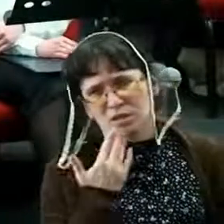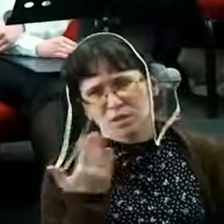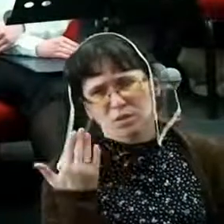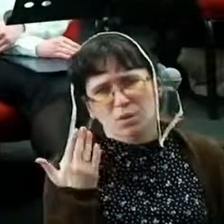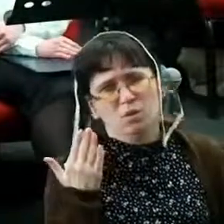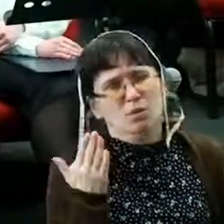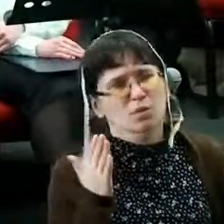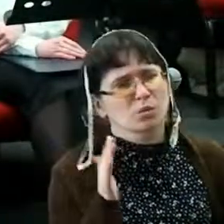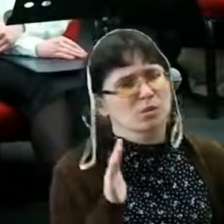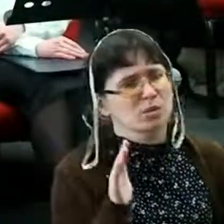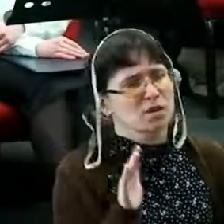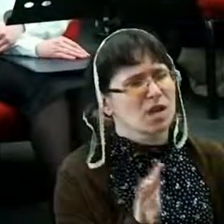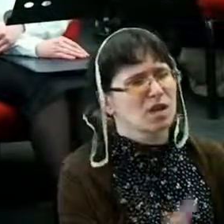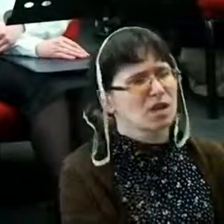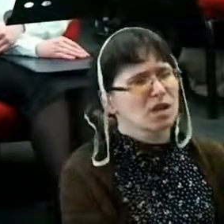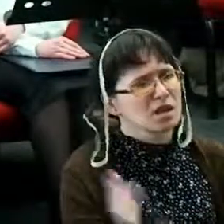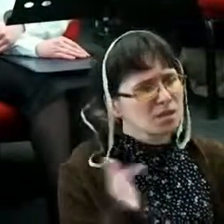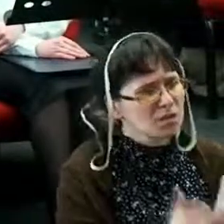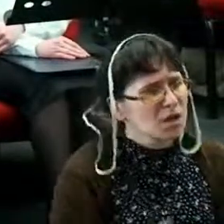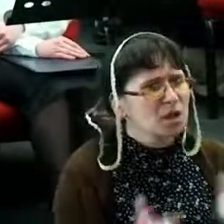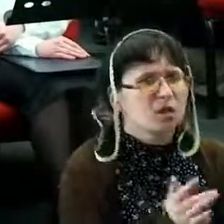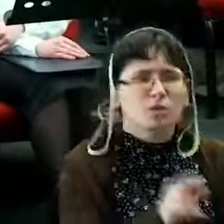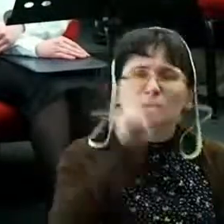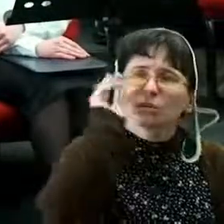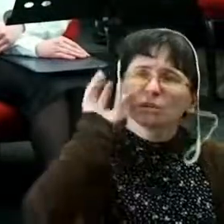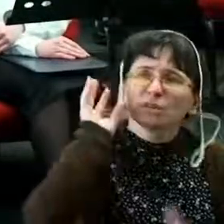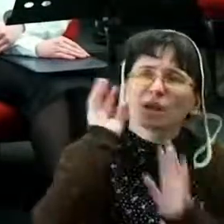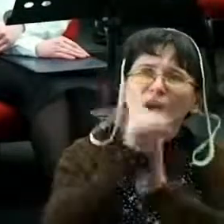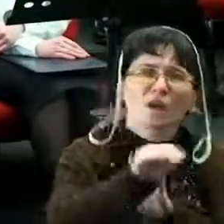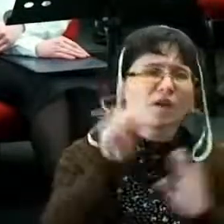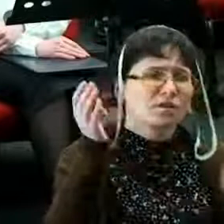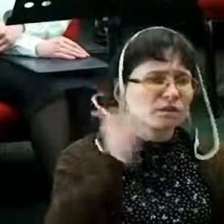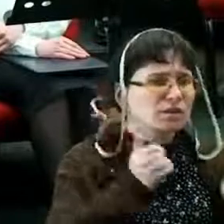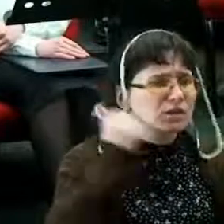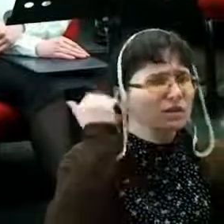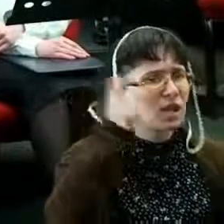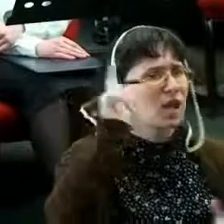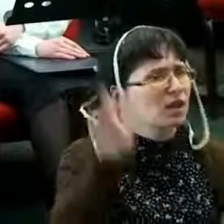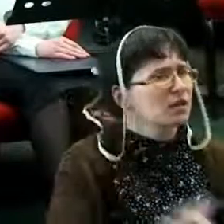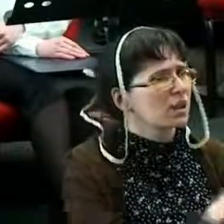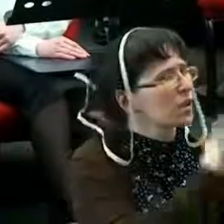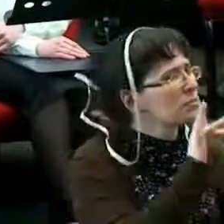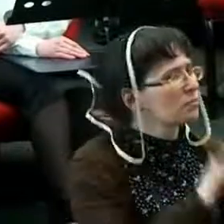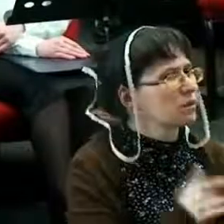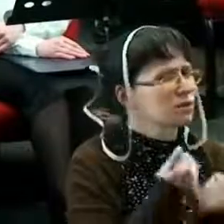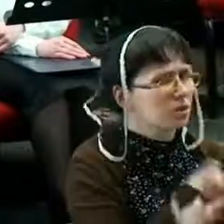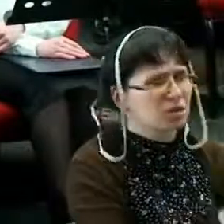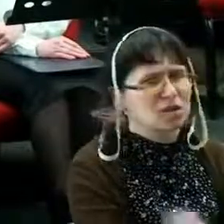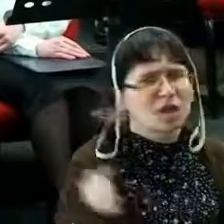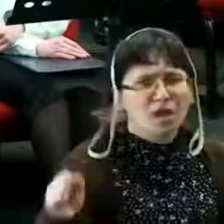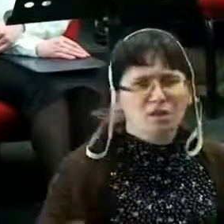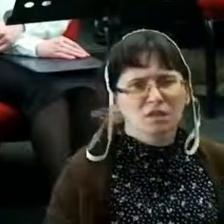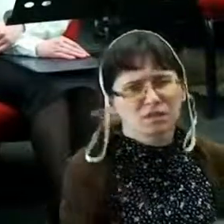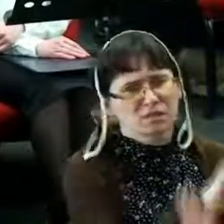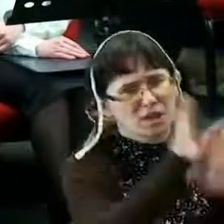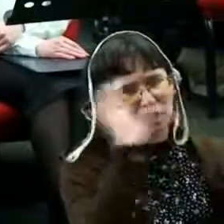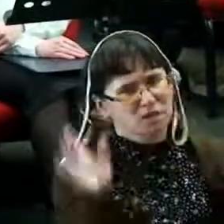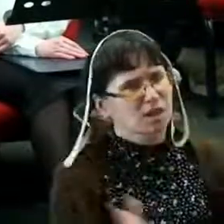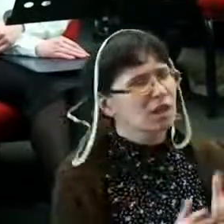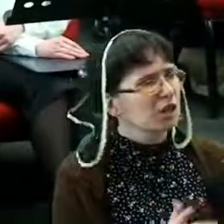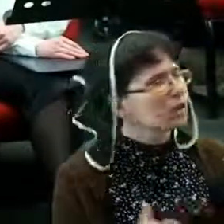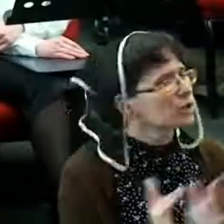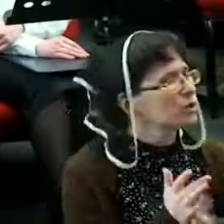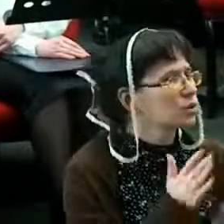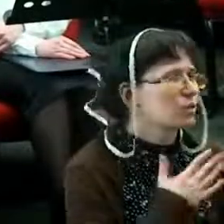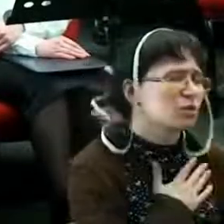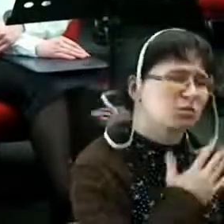Єрусалим, Христос там у славі, там місце святим. Ісус мій коханий, ти